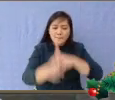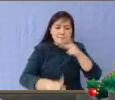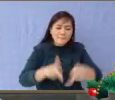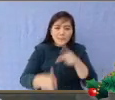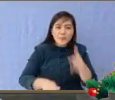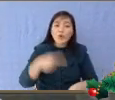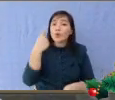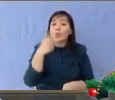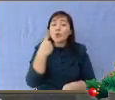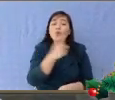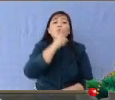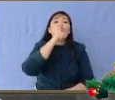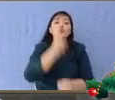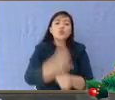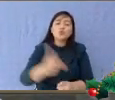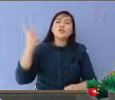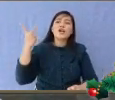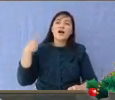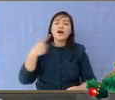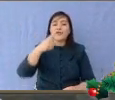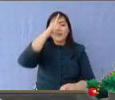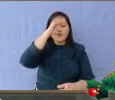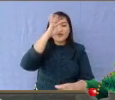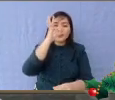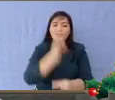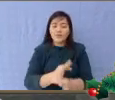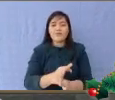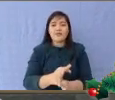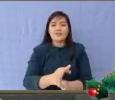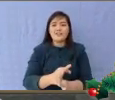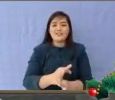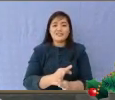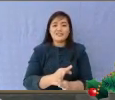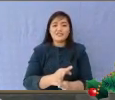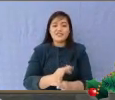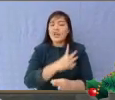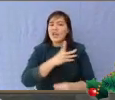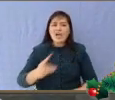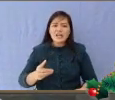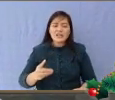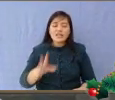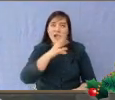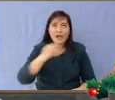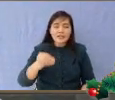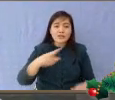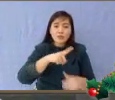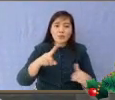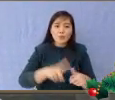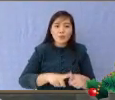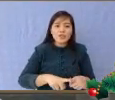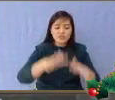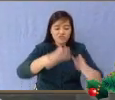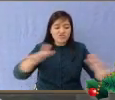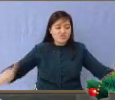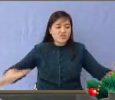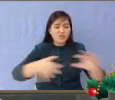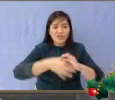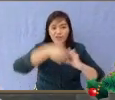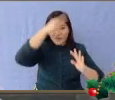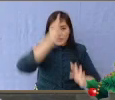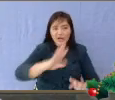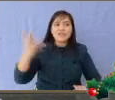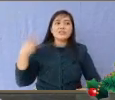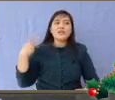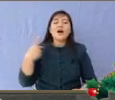Then kapag ang isang anak ng Diyos ay nanampalataya, whom shall I fear?